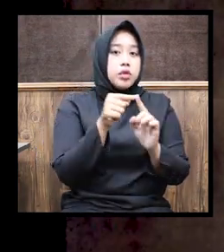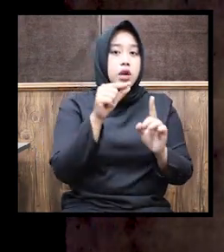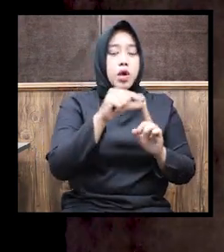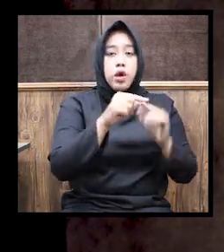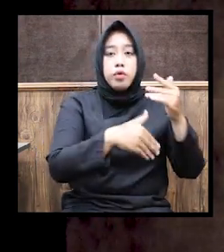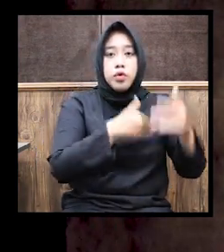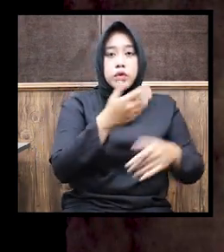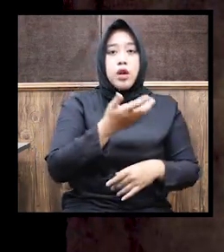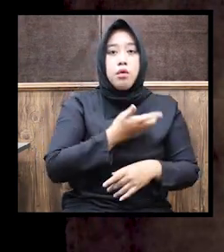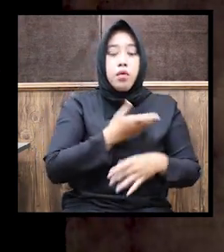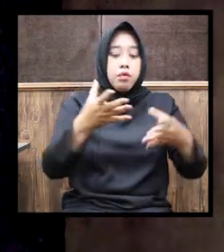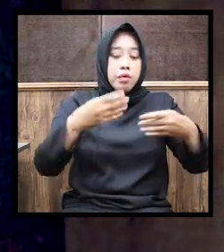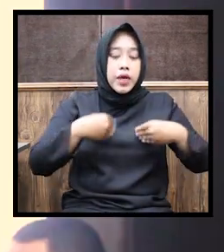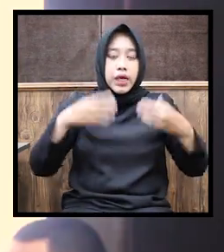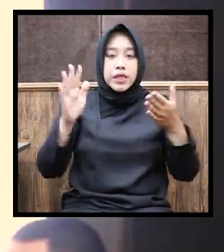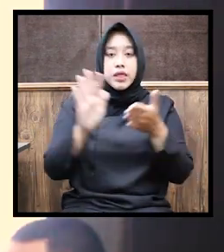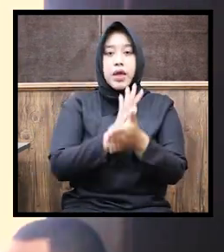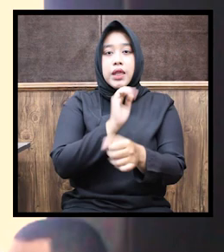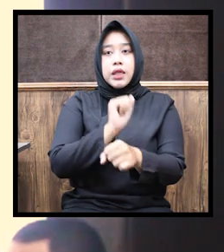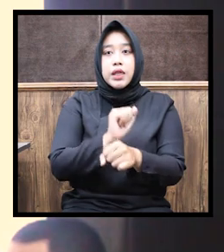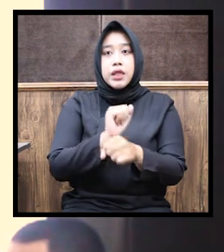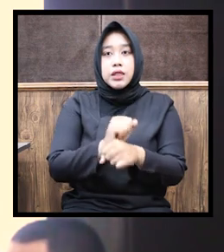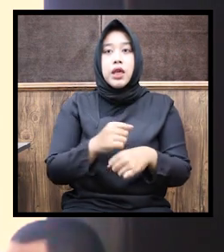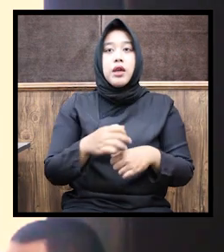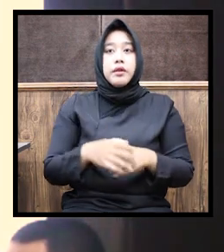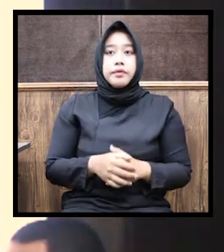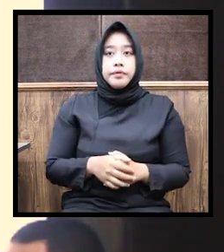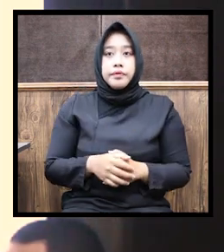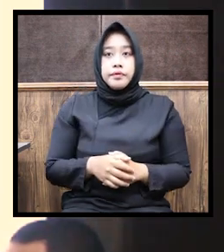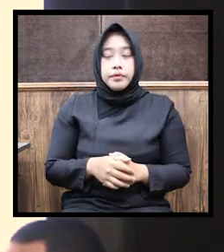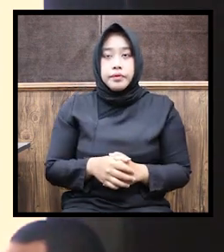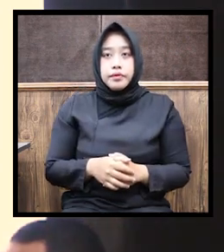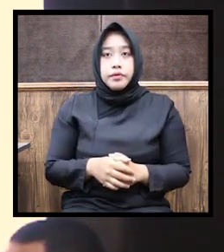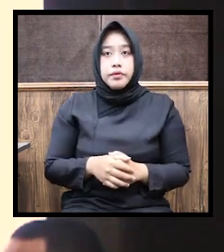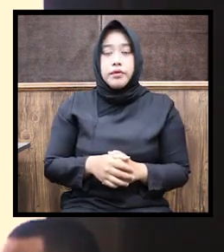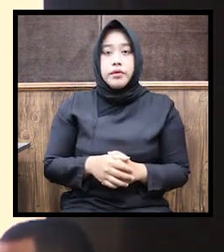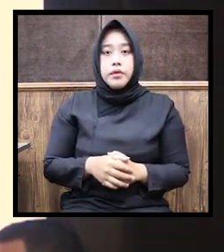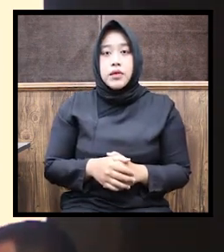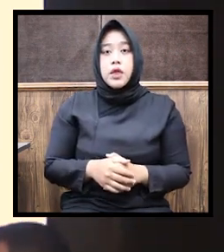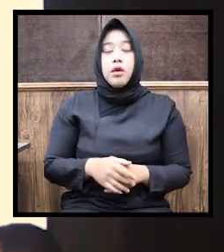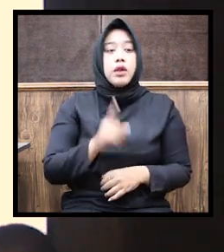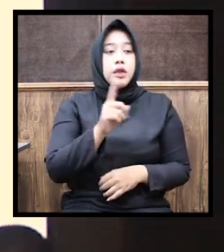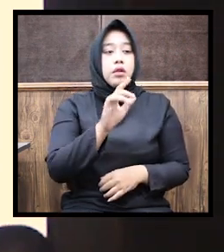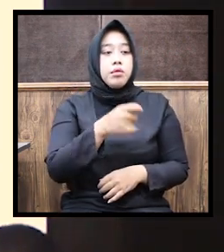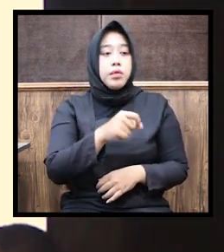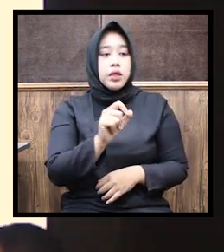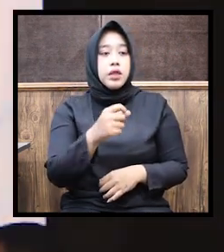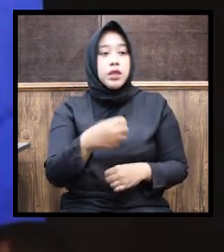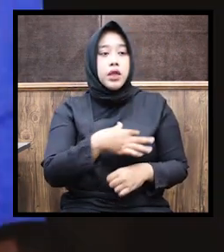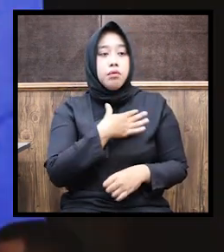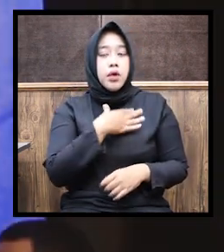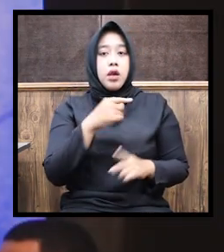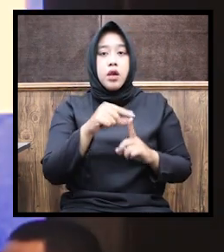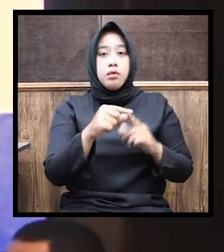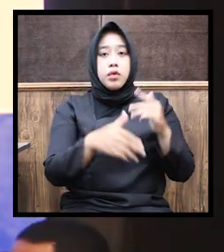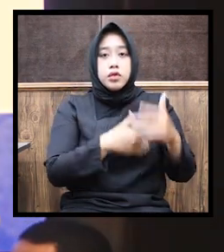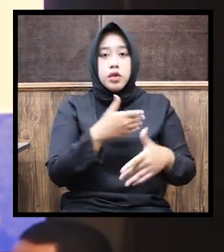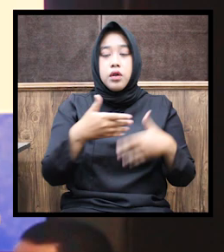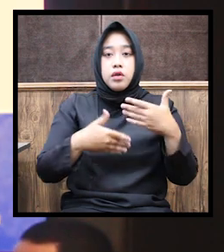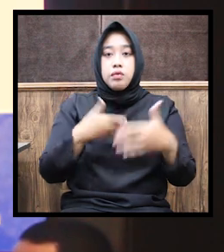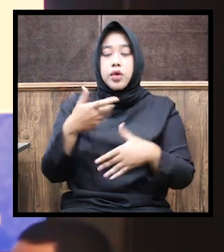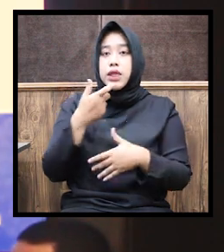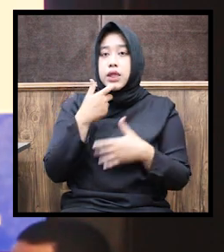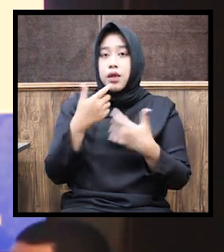mau mempekerjakan penyenang disabilitas seperti itu dan itu berharap dampaknya akan positif ya banyak perusahaan yang kemudian bet